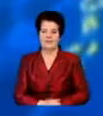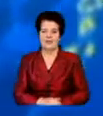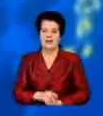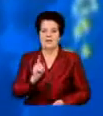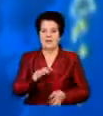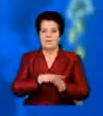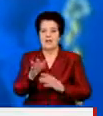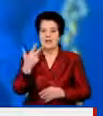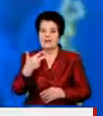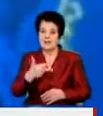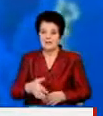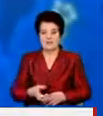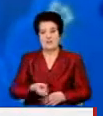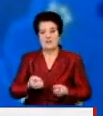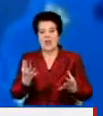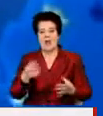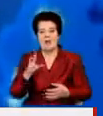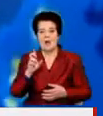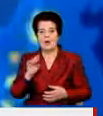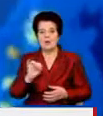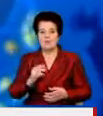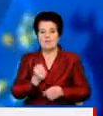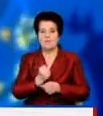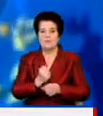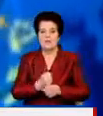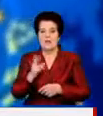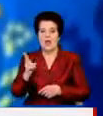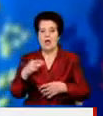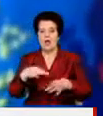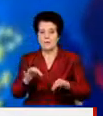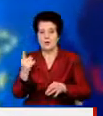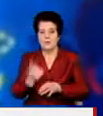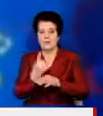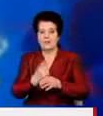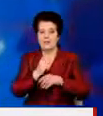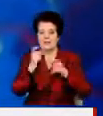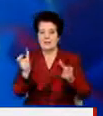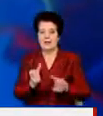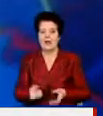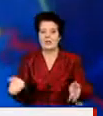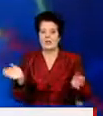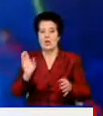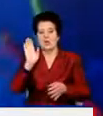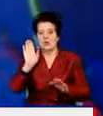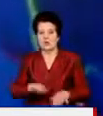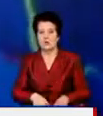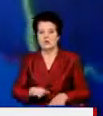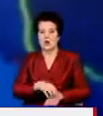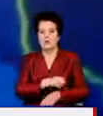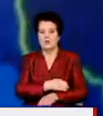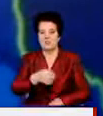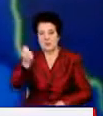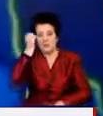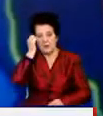Se împlinesc 30 de ani de când la Brașov muncitorii de la uzina de autocamioane au strigat pentru prima dată în România „Jos comunismul!”. În